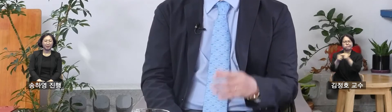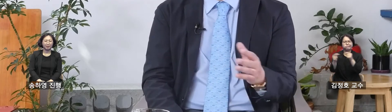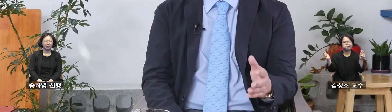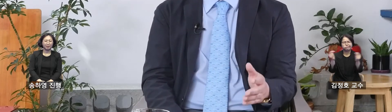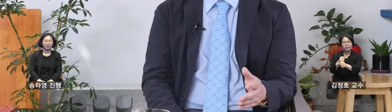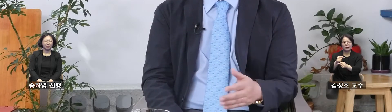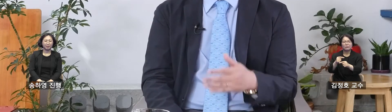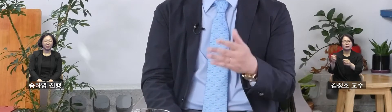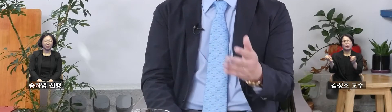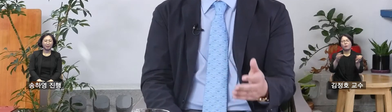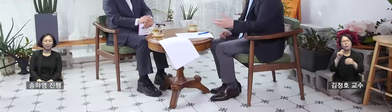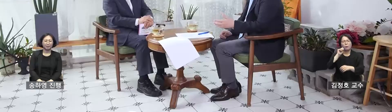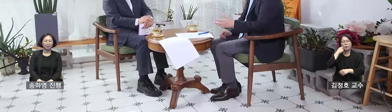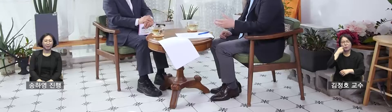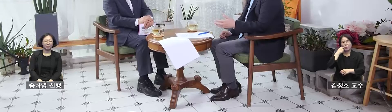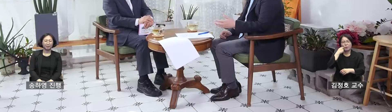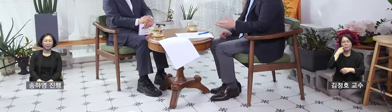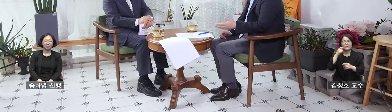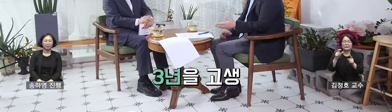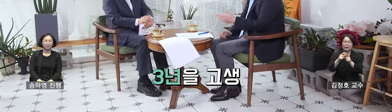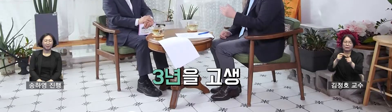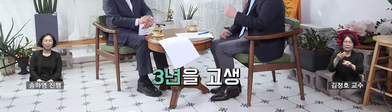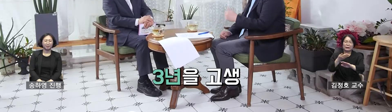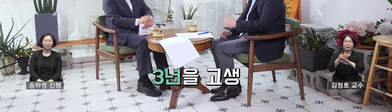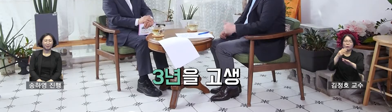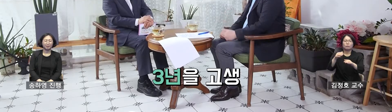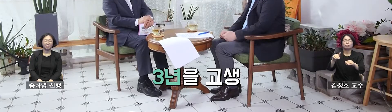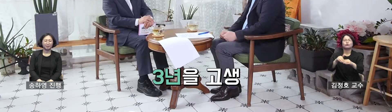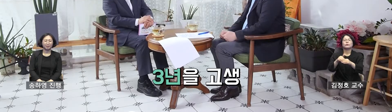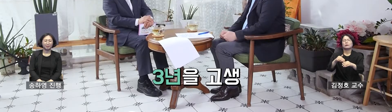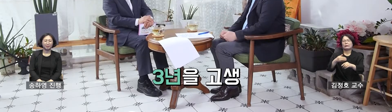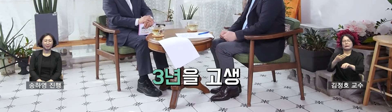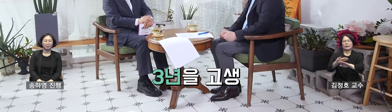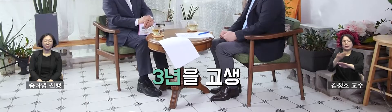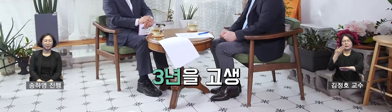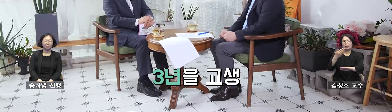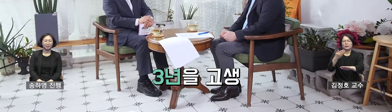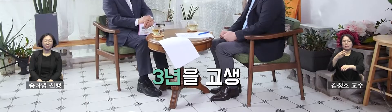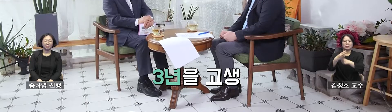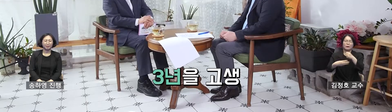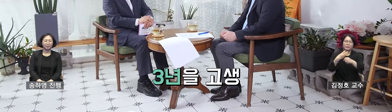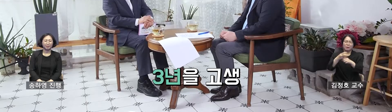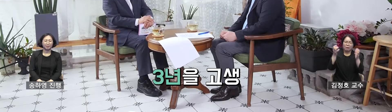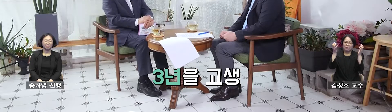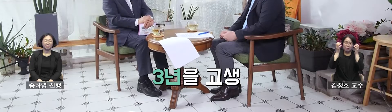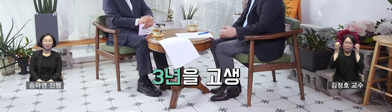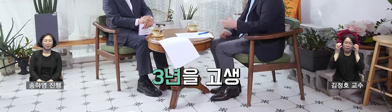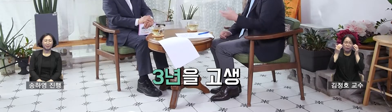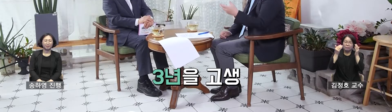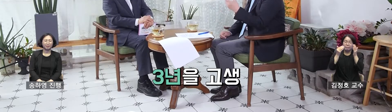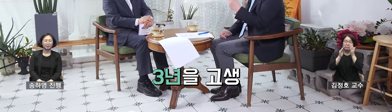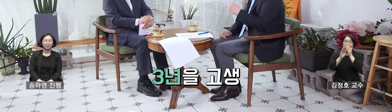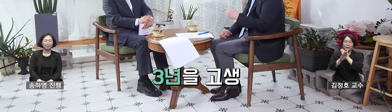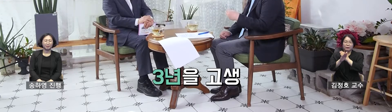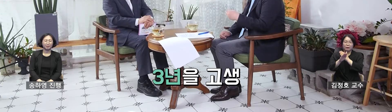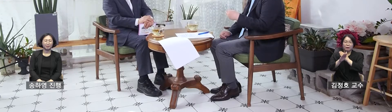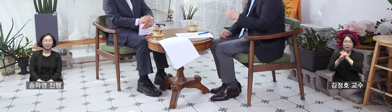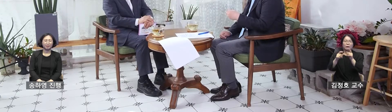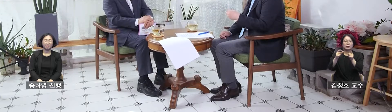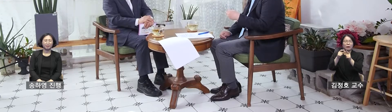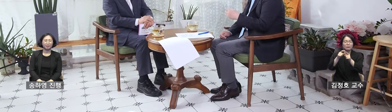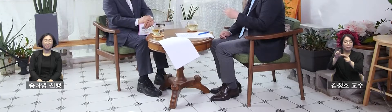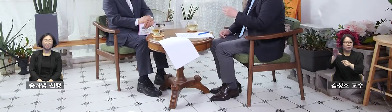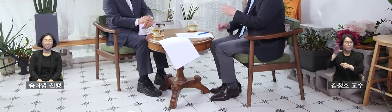않습니다. 용어도 다르고 문화도 다르고 제가 한 3년을 고생했습니다. 3년을 고생하고 나니까 이제 귀에 단어가